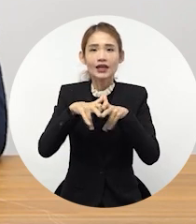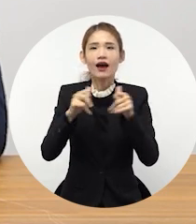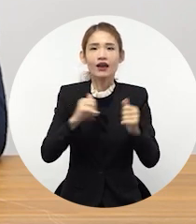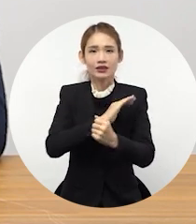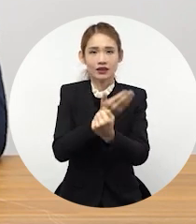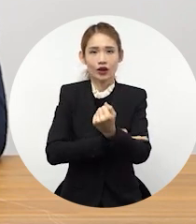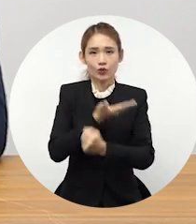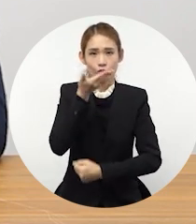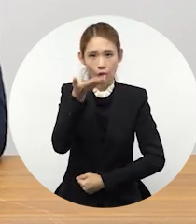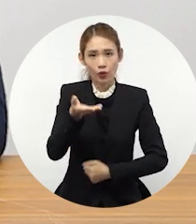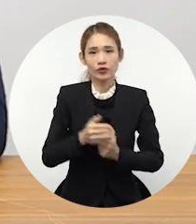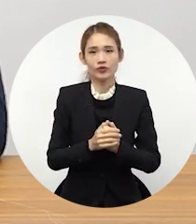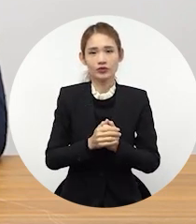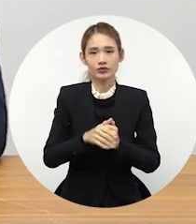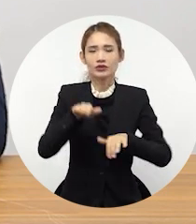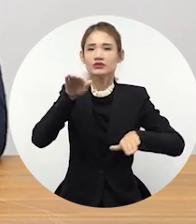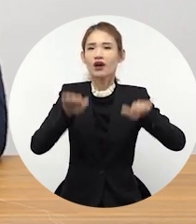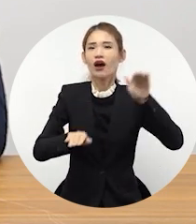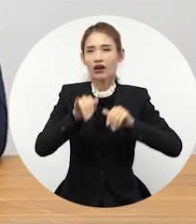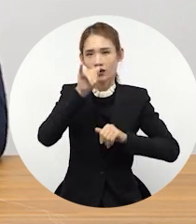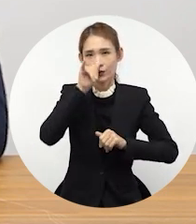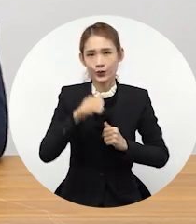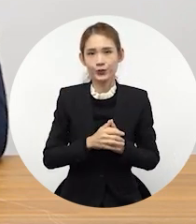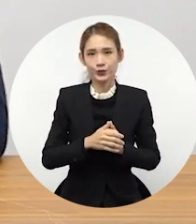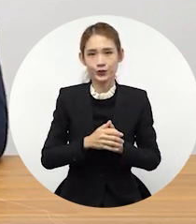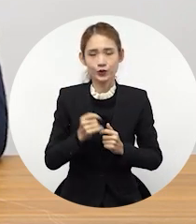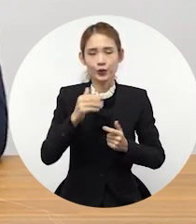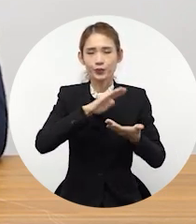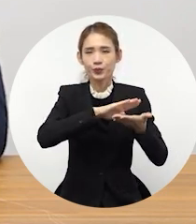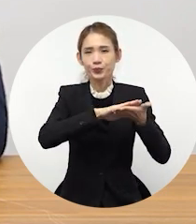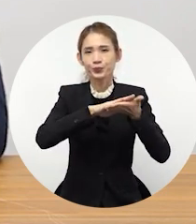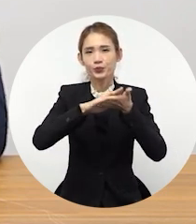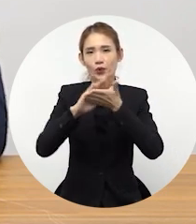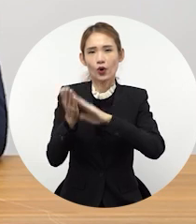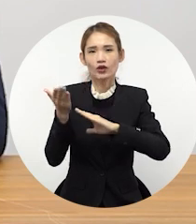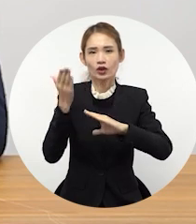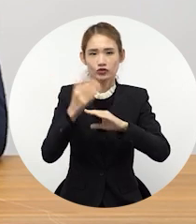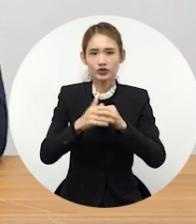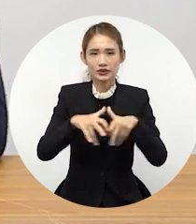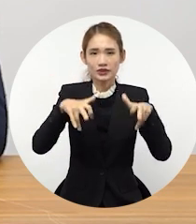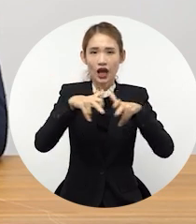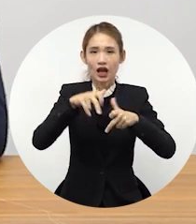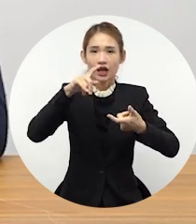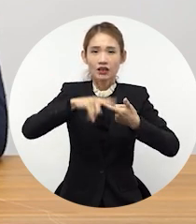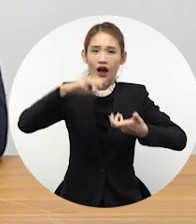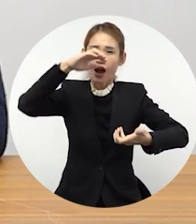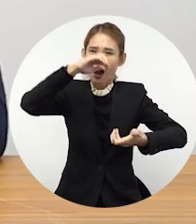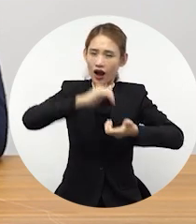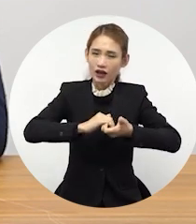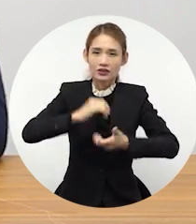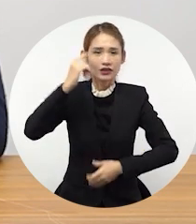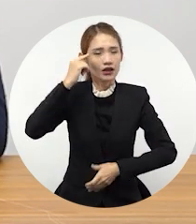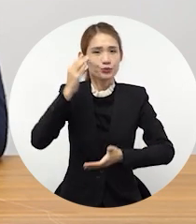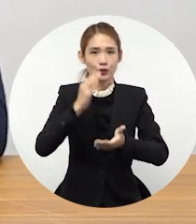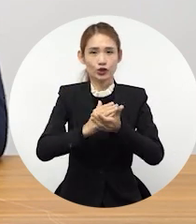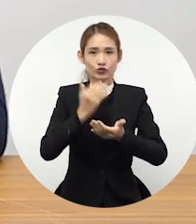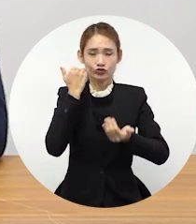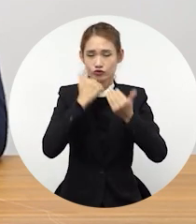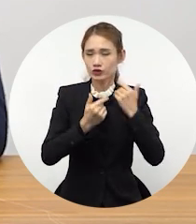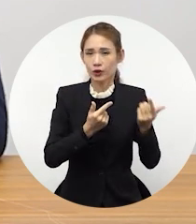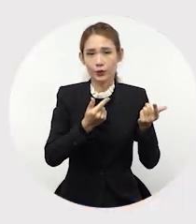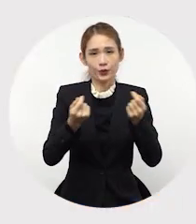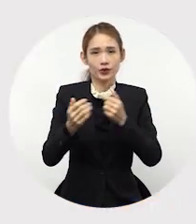장애인으로 자격이 있었어요. 그래서 그럴 정도로 차이가 나고 좀 달라지고 있다. 그래서 장애에 대해서 너무 한정짓게 생각하지 말고